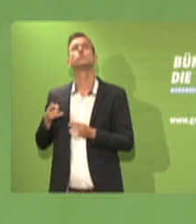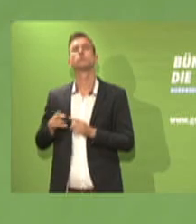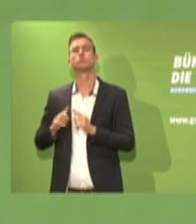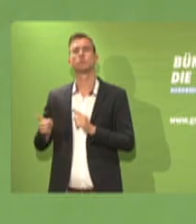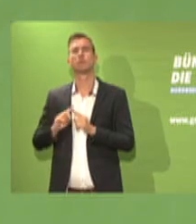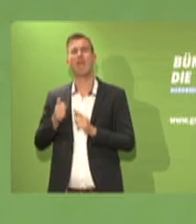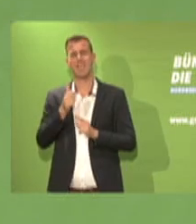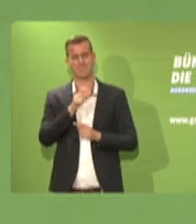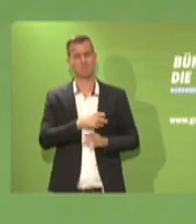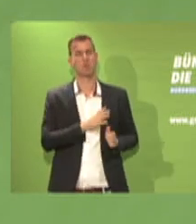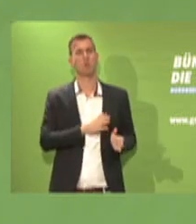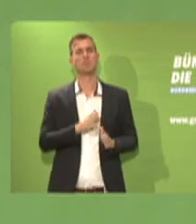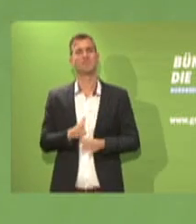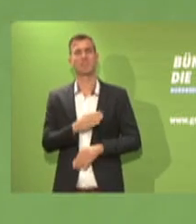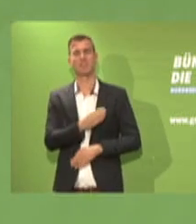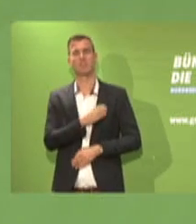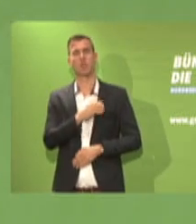ein konservativer